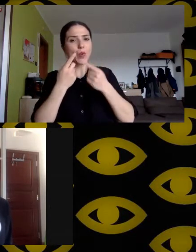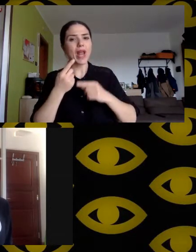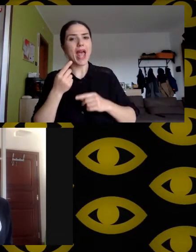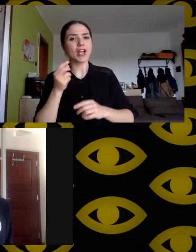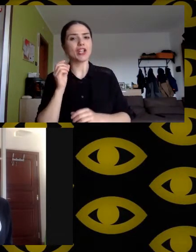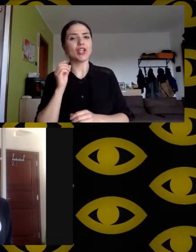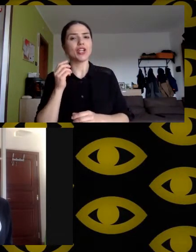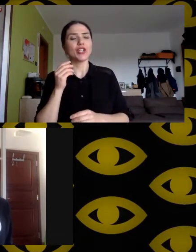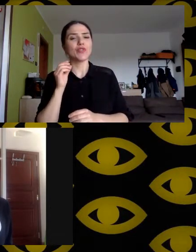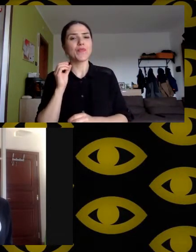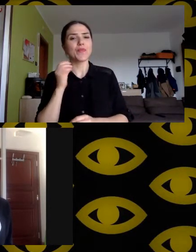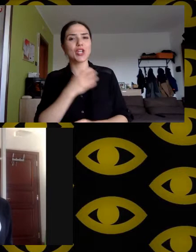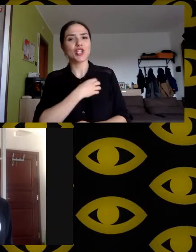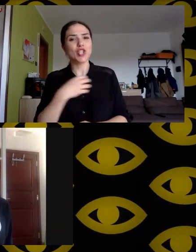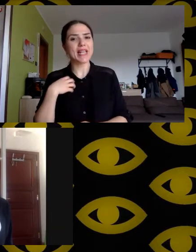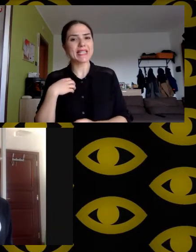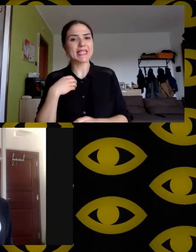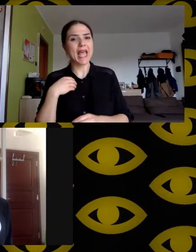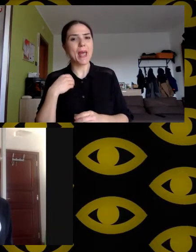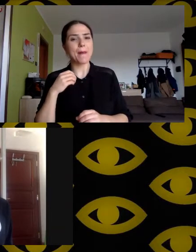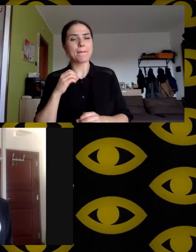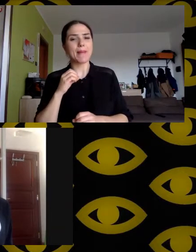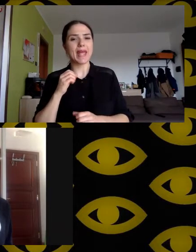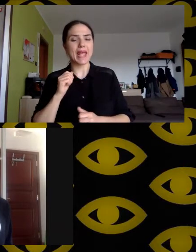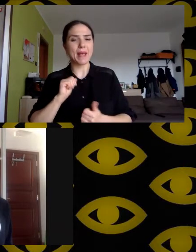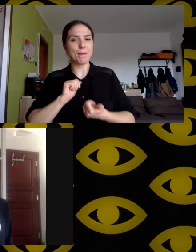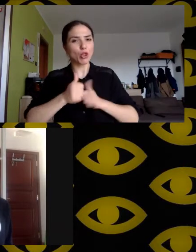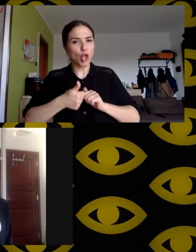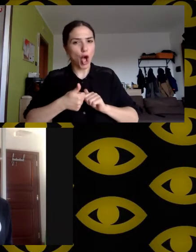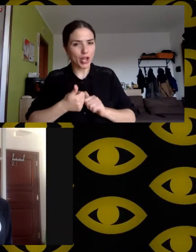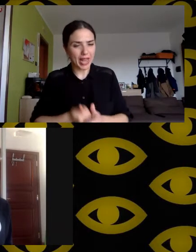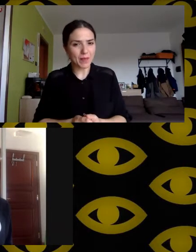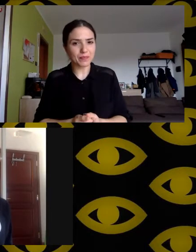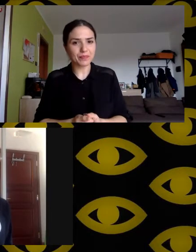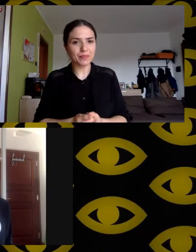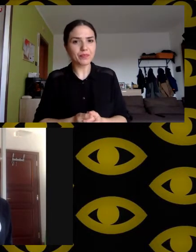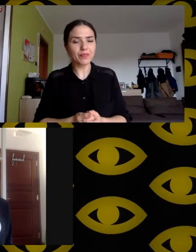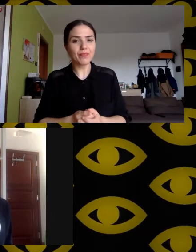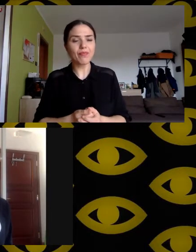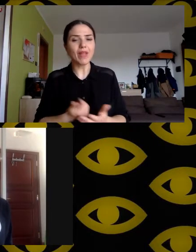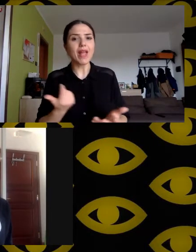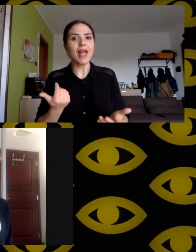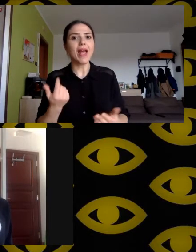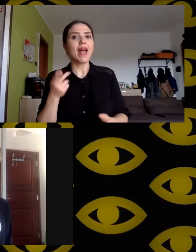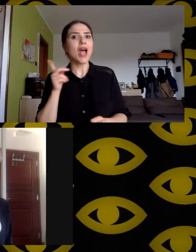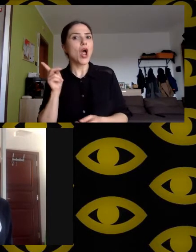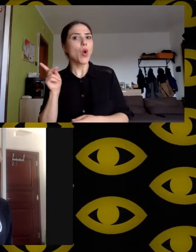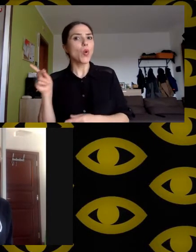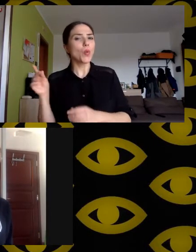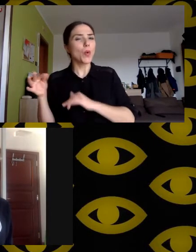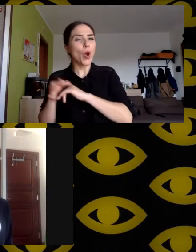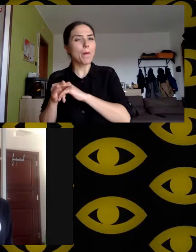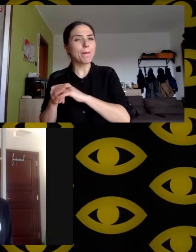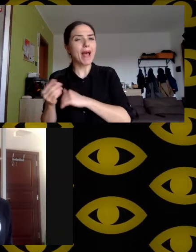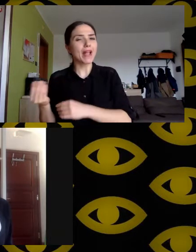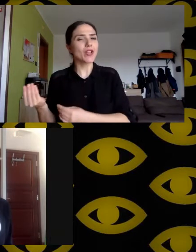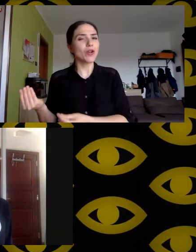sport. E lui mi ha fatto notare quanto io potrei essere utile attraverso